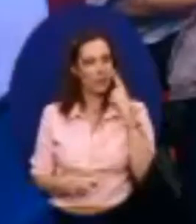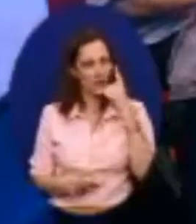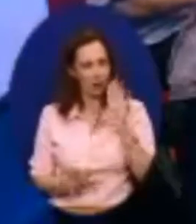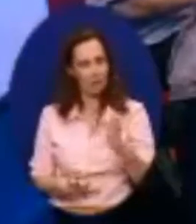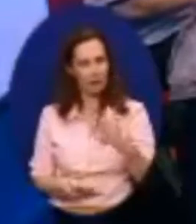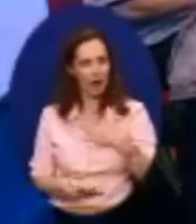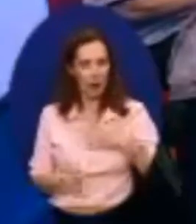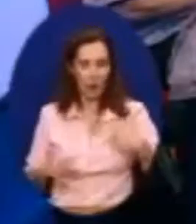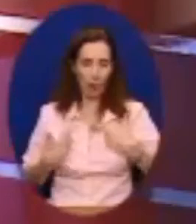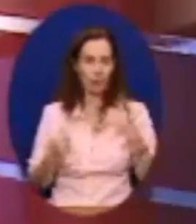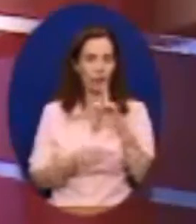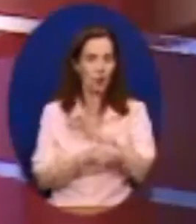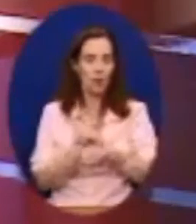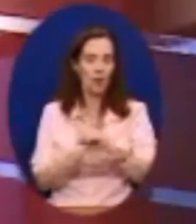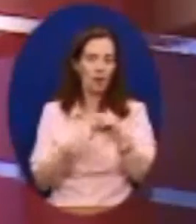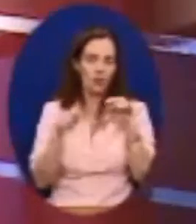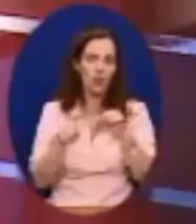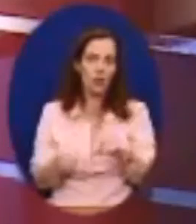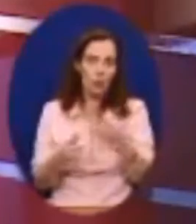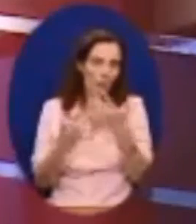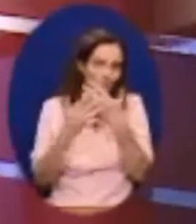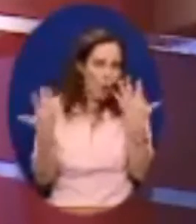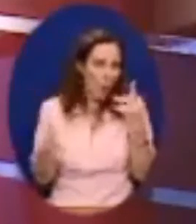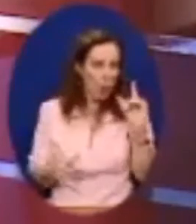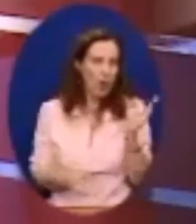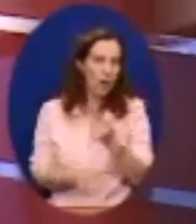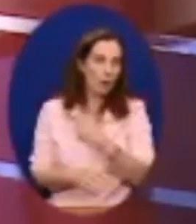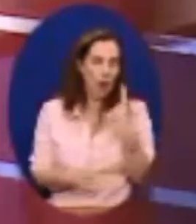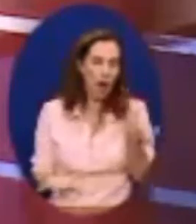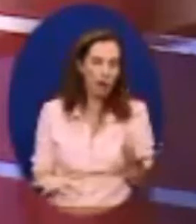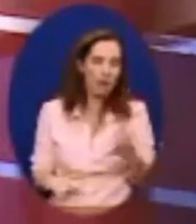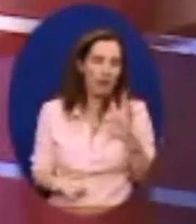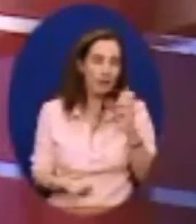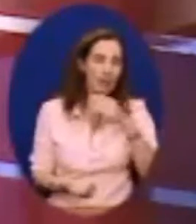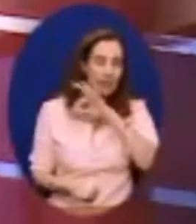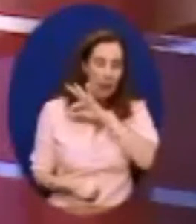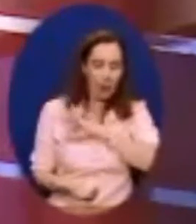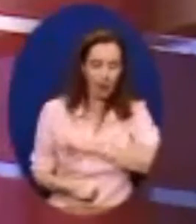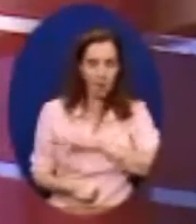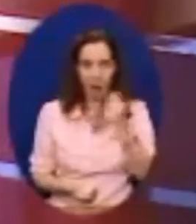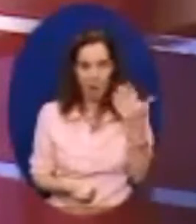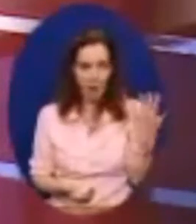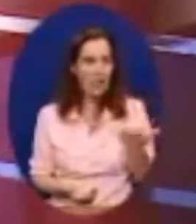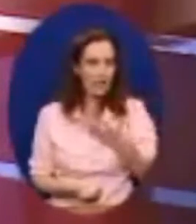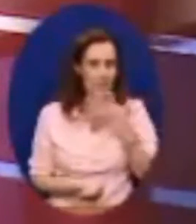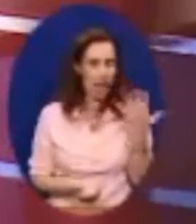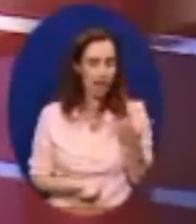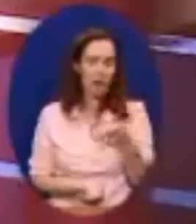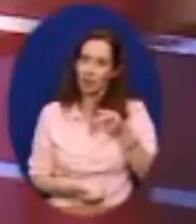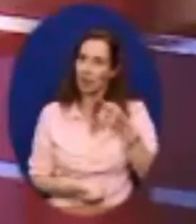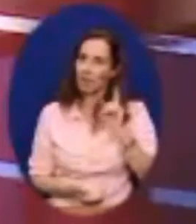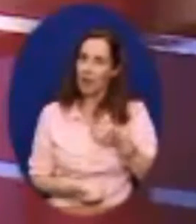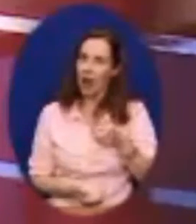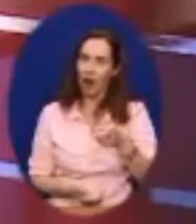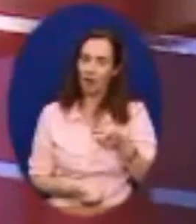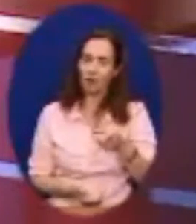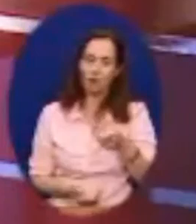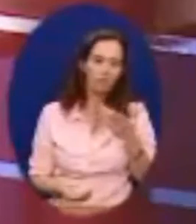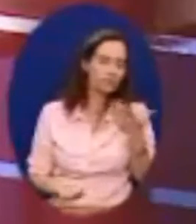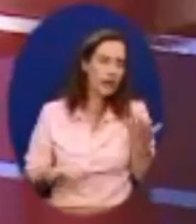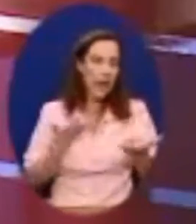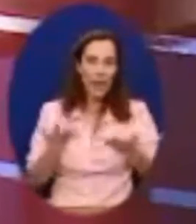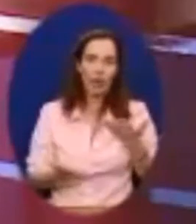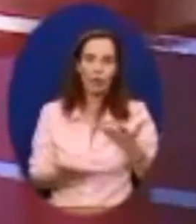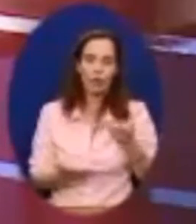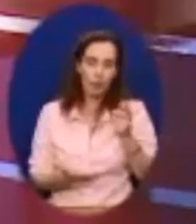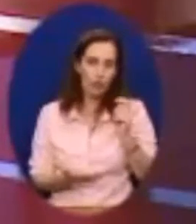אנחנו חיים בעידן שבו די ברור לכולי עלמא שאם אתה מרוויח הרבה מאוד כסף, אתה צריך באיזשהו